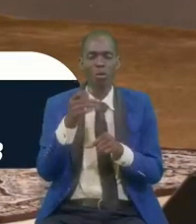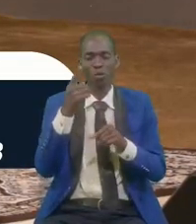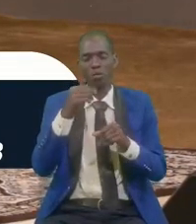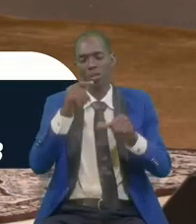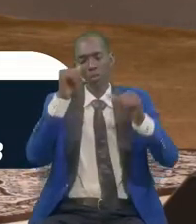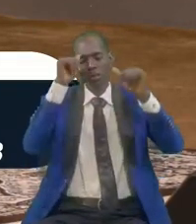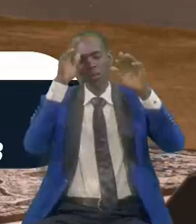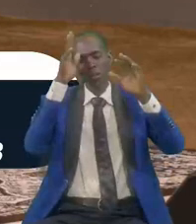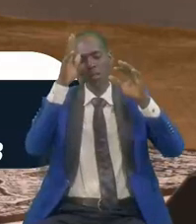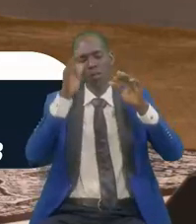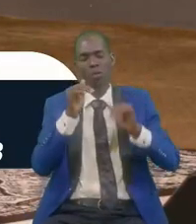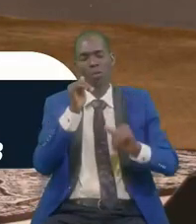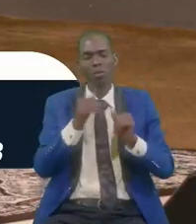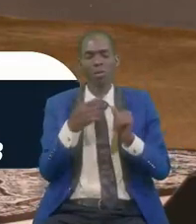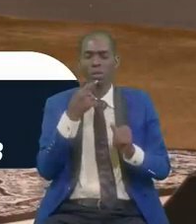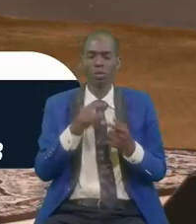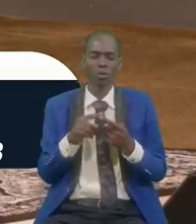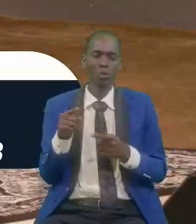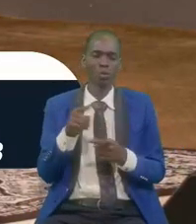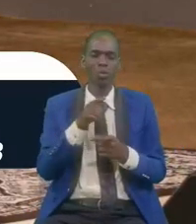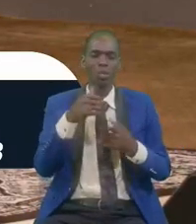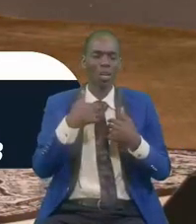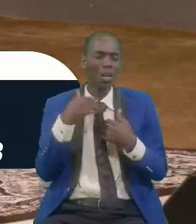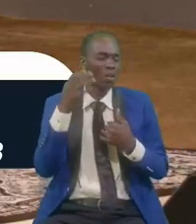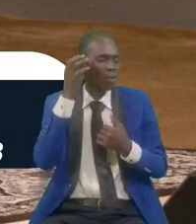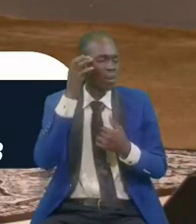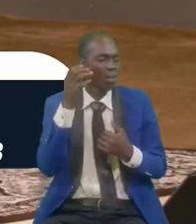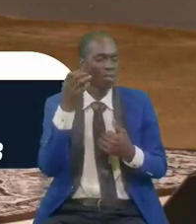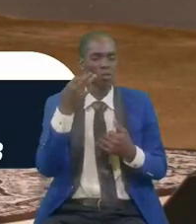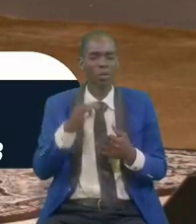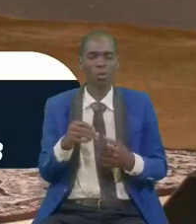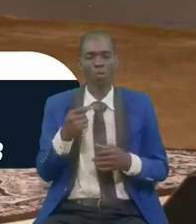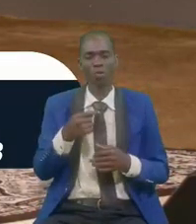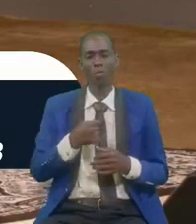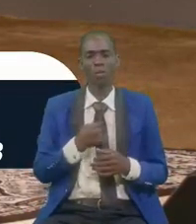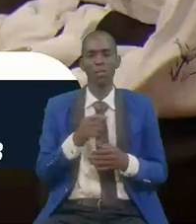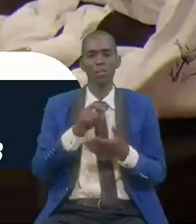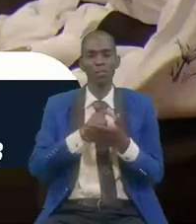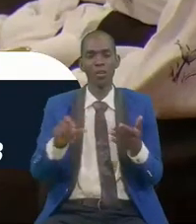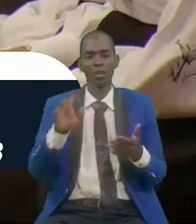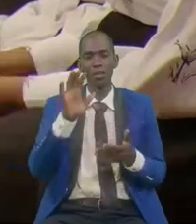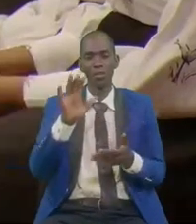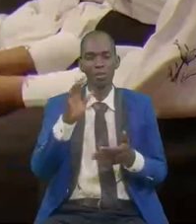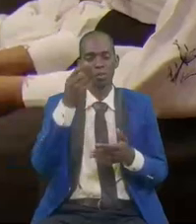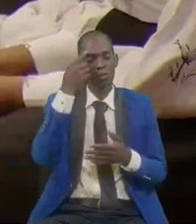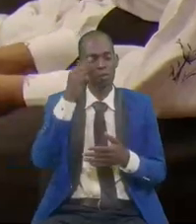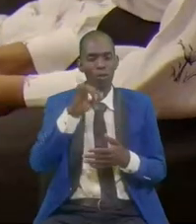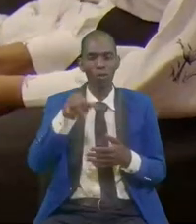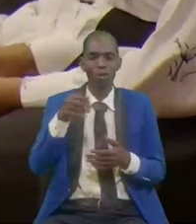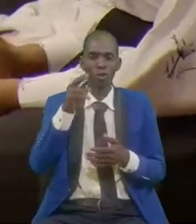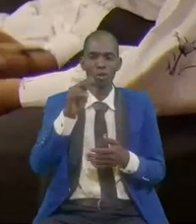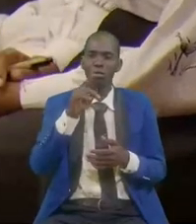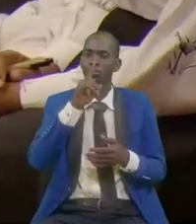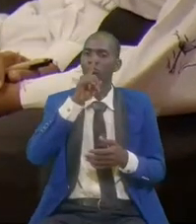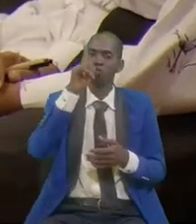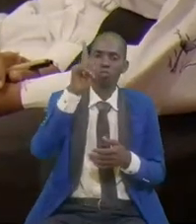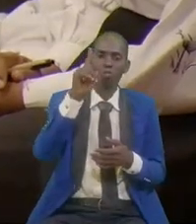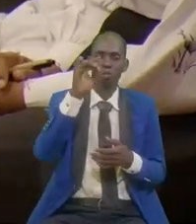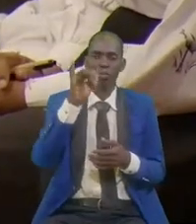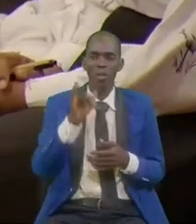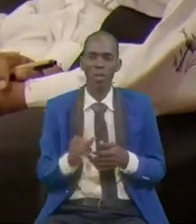je vous ai annoncé, leur dit-il. Verset 5. Car Jean a baptisé